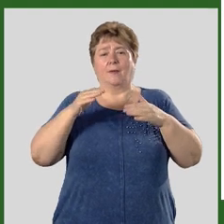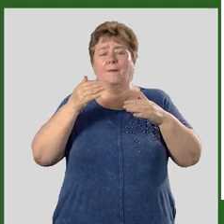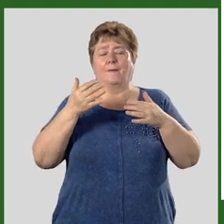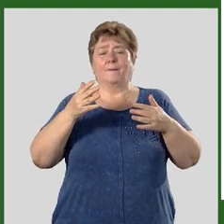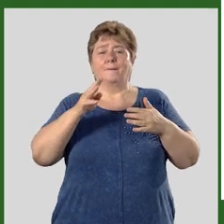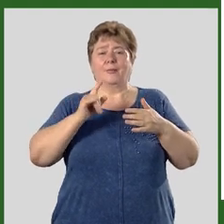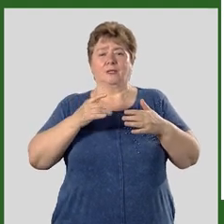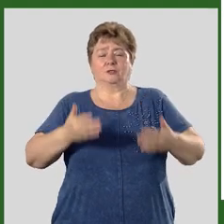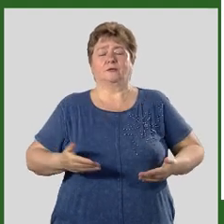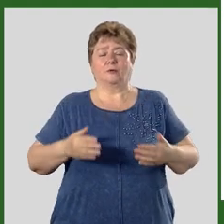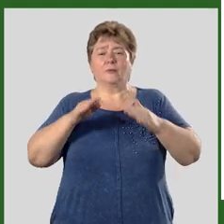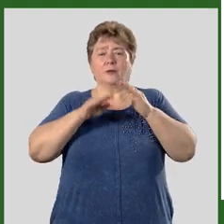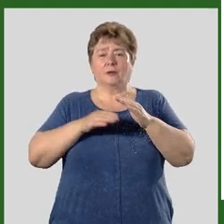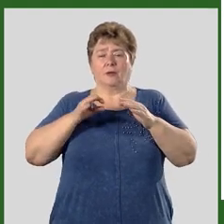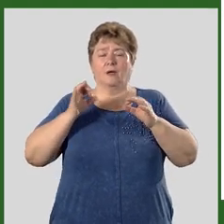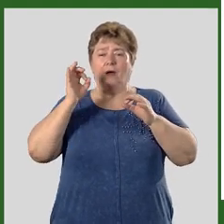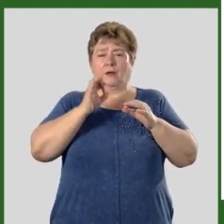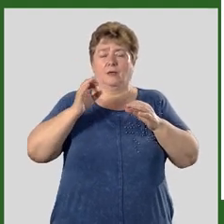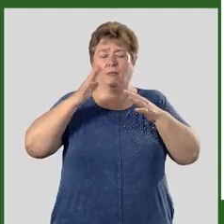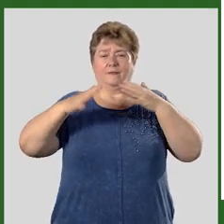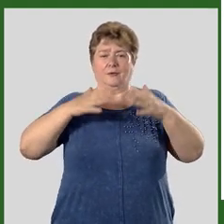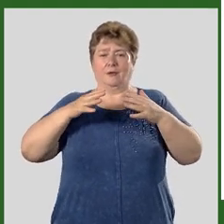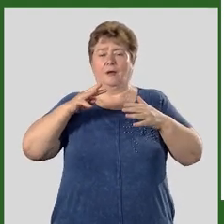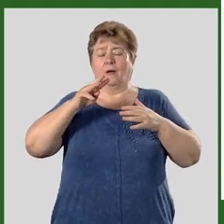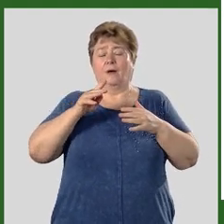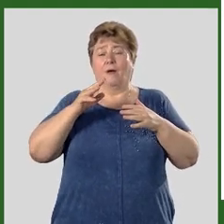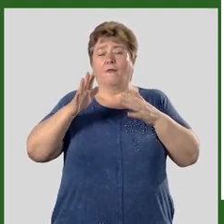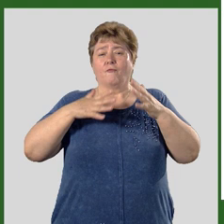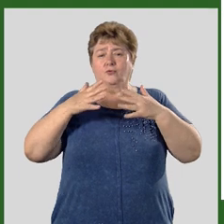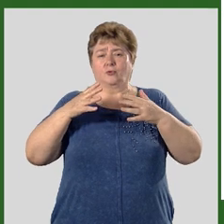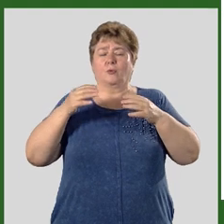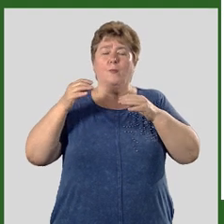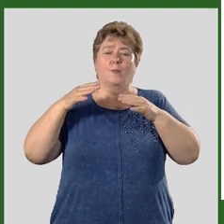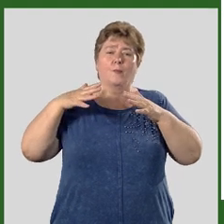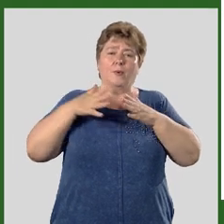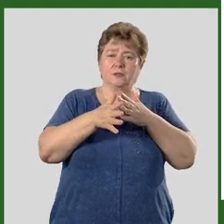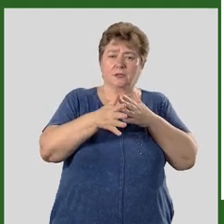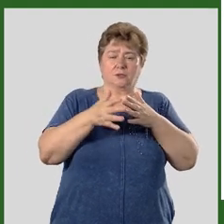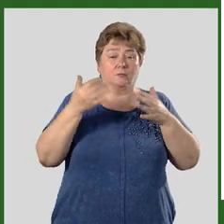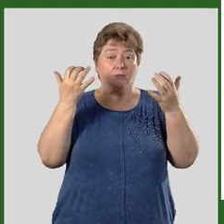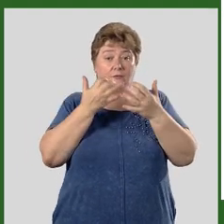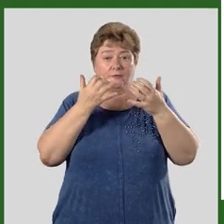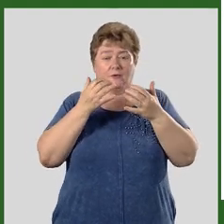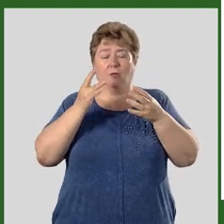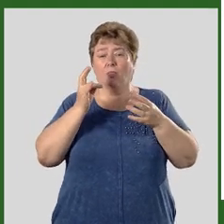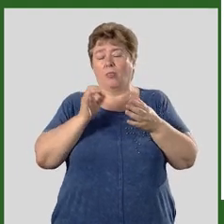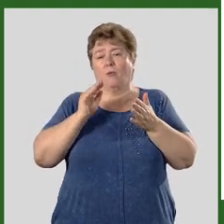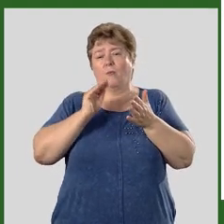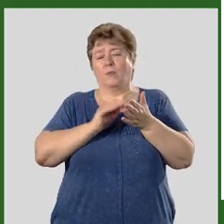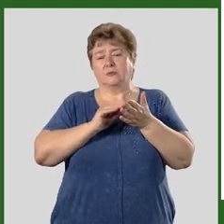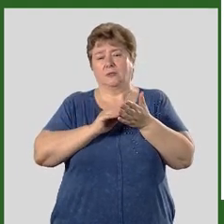воздушного океана. Воздух прозрачен. Мы не видим и не замечаем его, но он